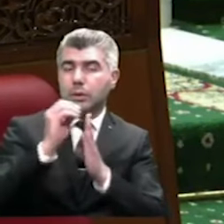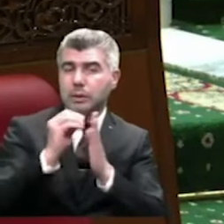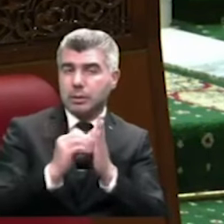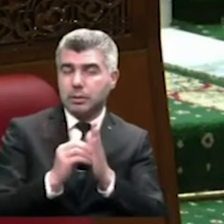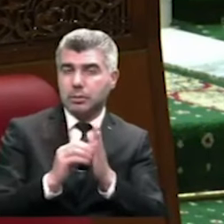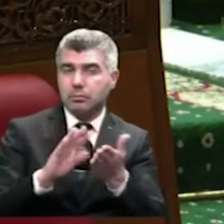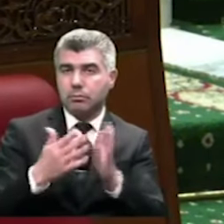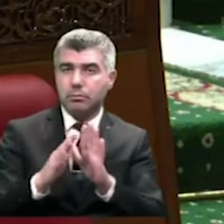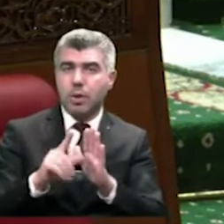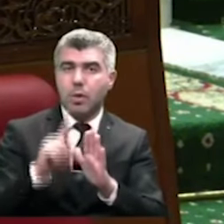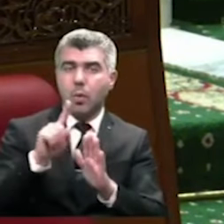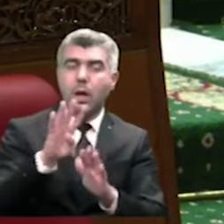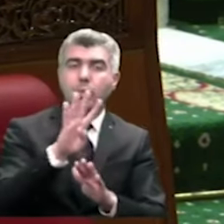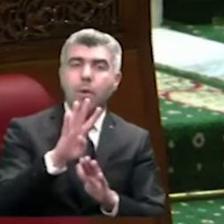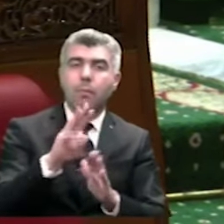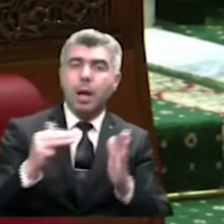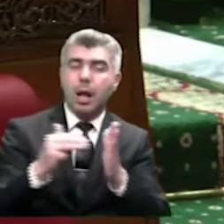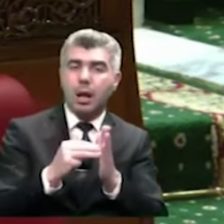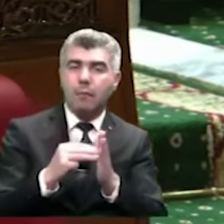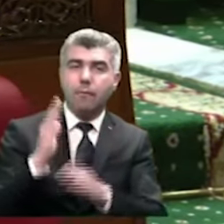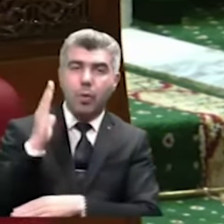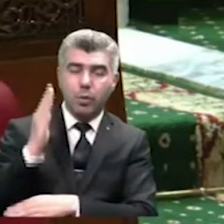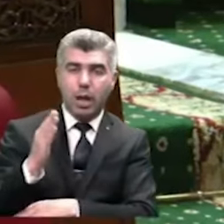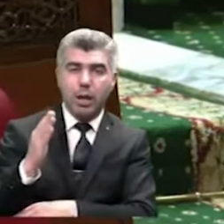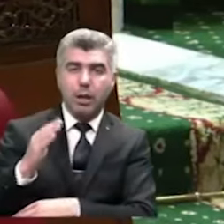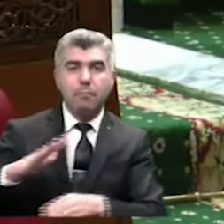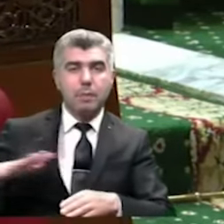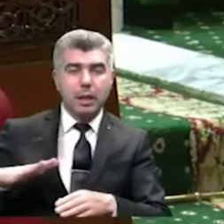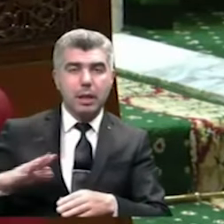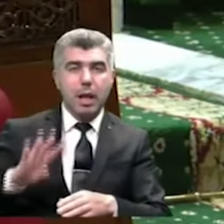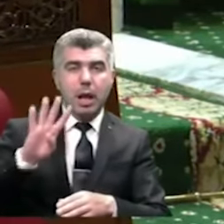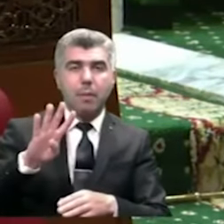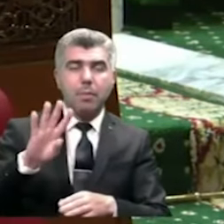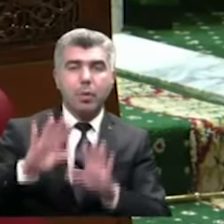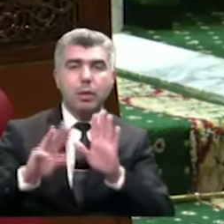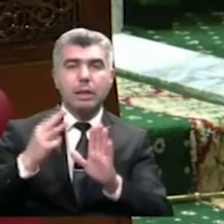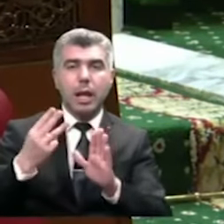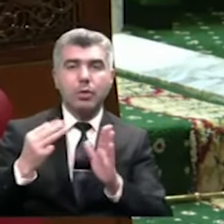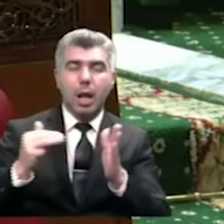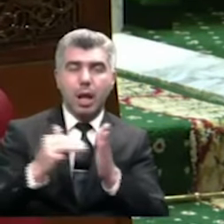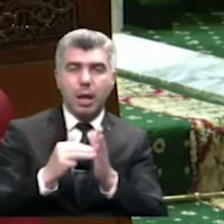ضبط 41,000 هكتار بالمجال الحضاري و 418,000 هكتار